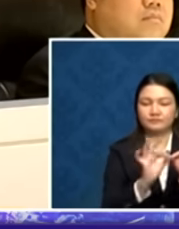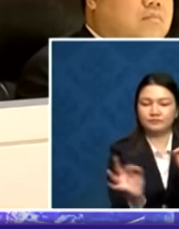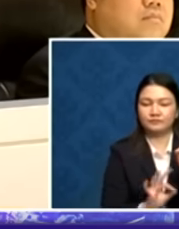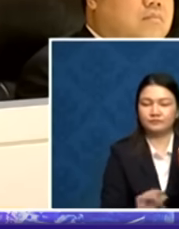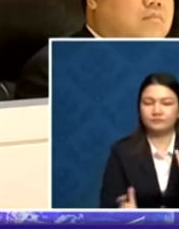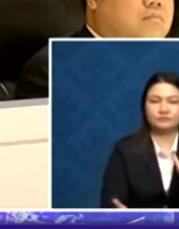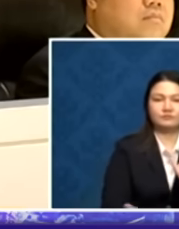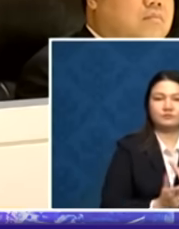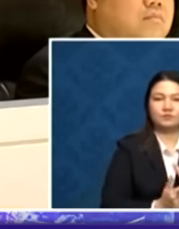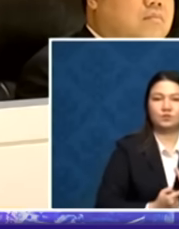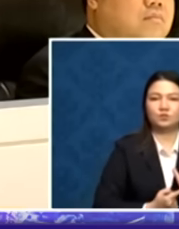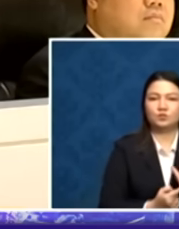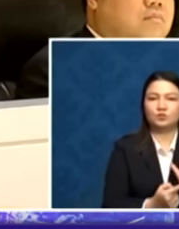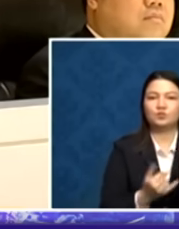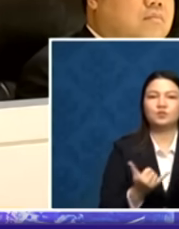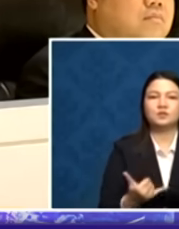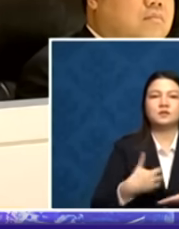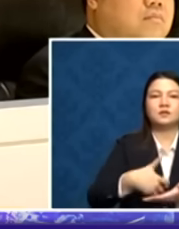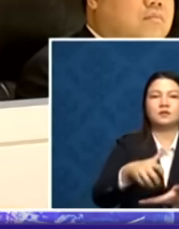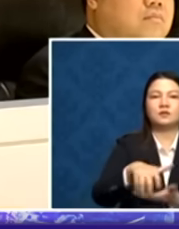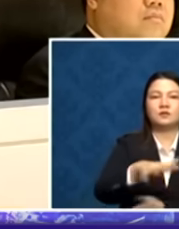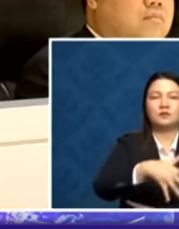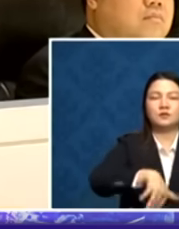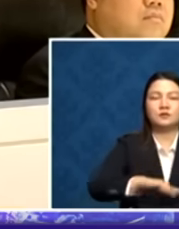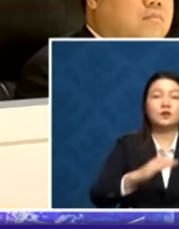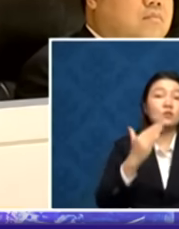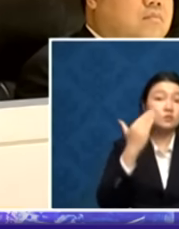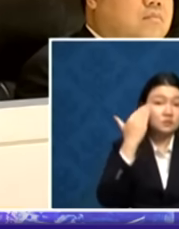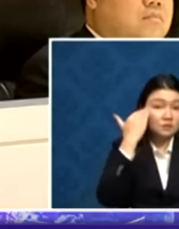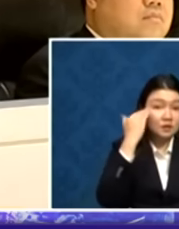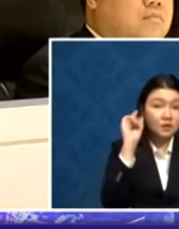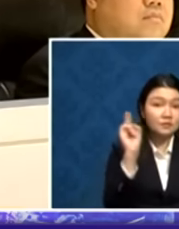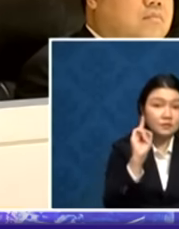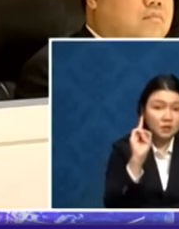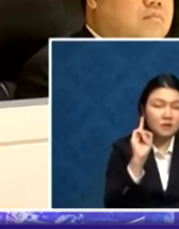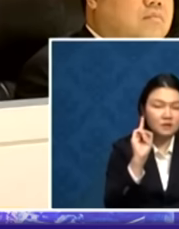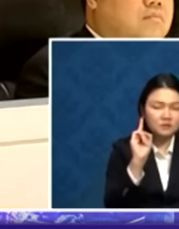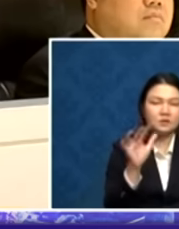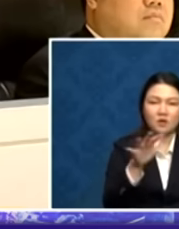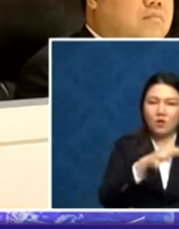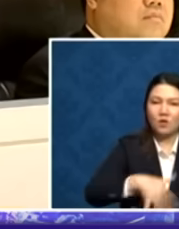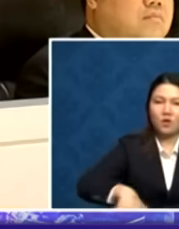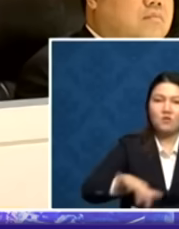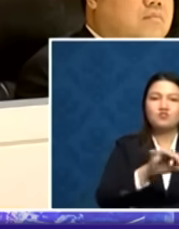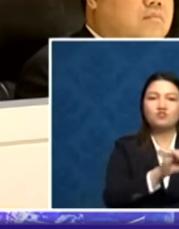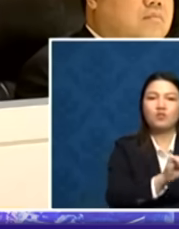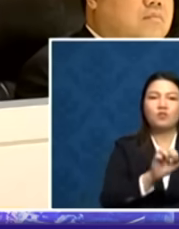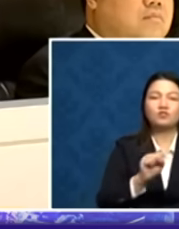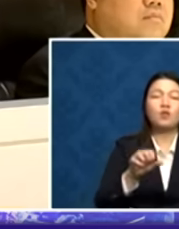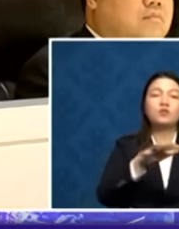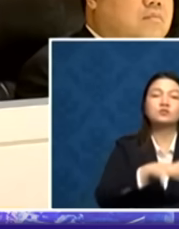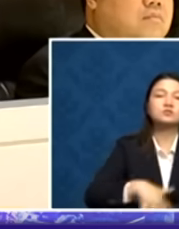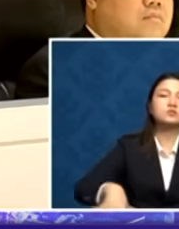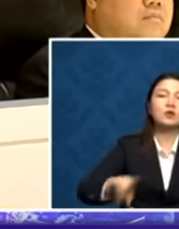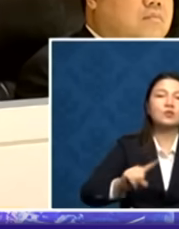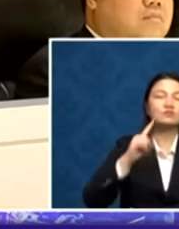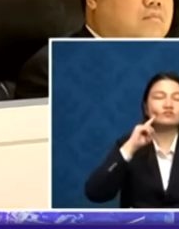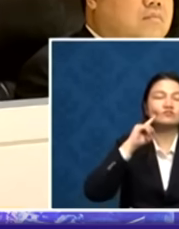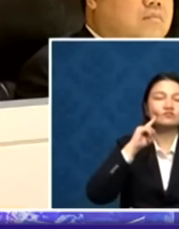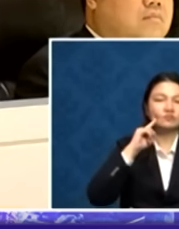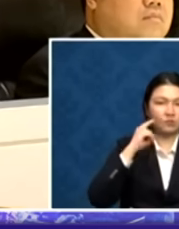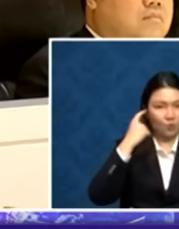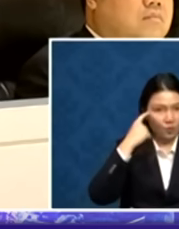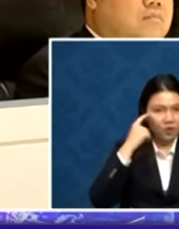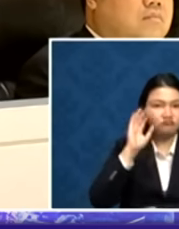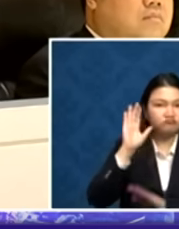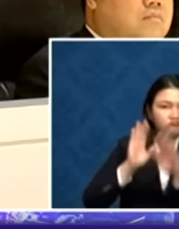11.54 ล้านล้านบาทหากรวมการกู้ในงบประมาณรายจ่ายเพิ่มเติมปี67จำได้ไหม